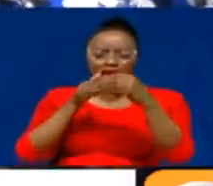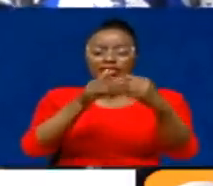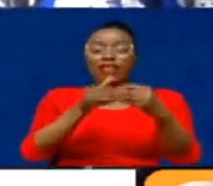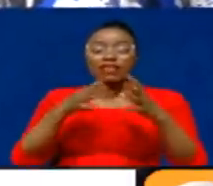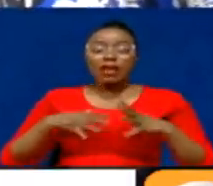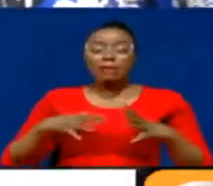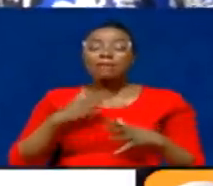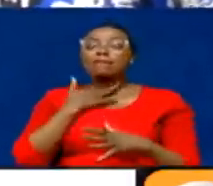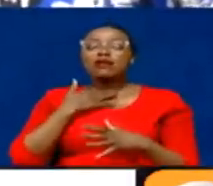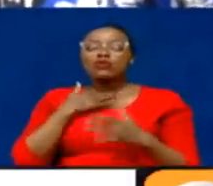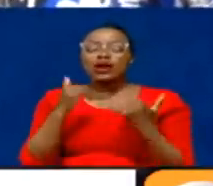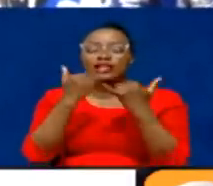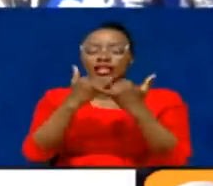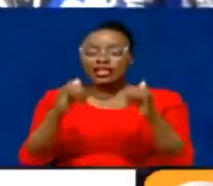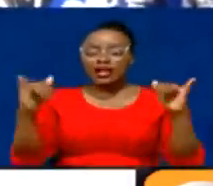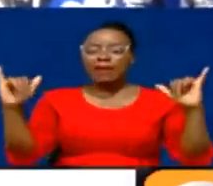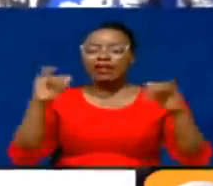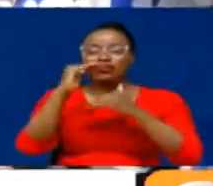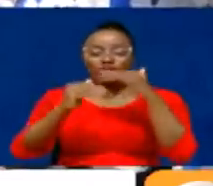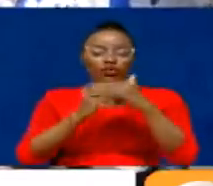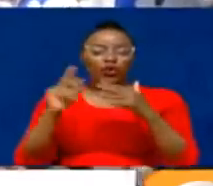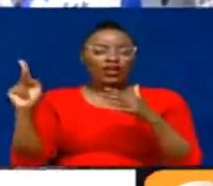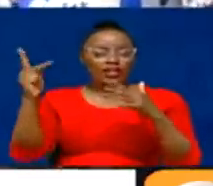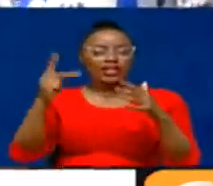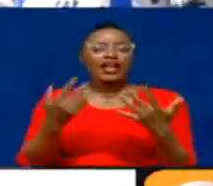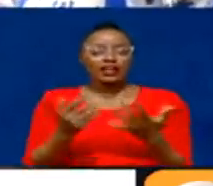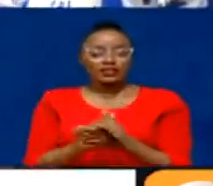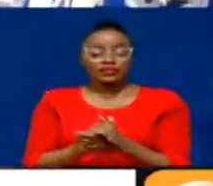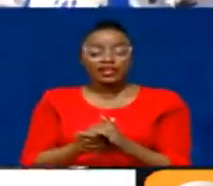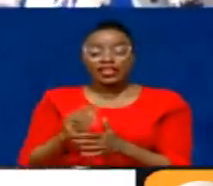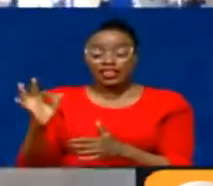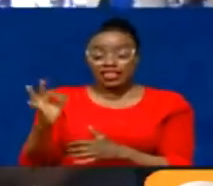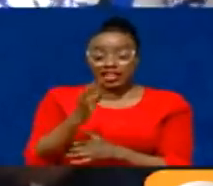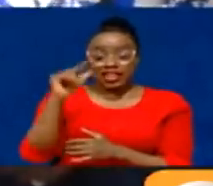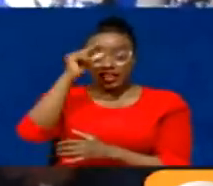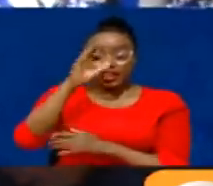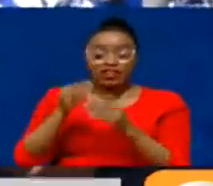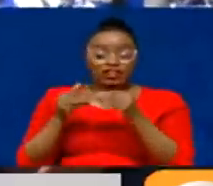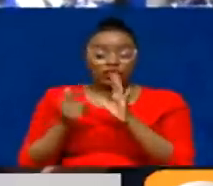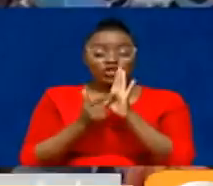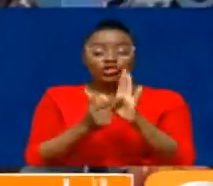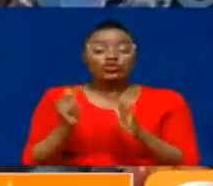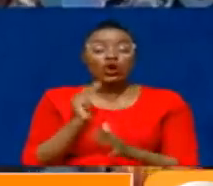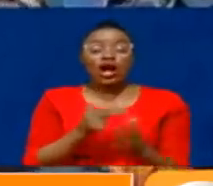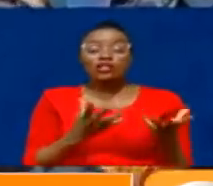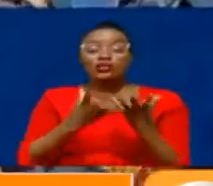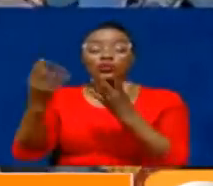kwanza akitaka ukombozi wa Kenya nzima. Sisi magavana watatu tutawaonyesha mahali